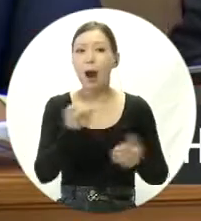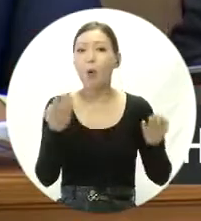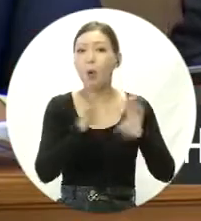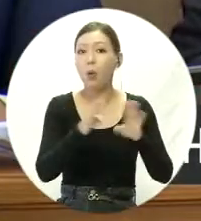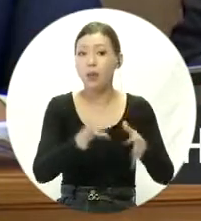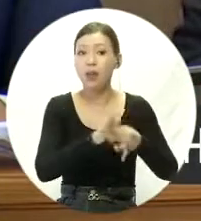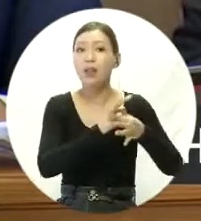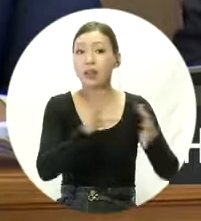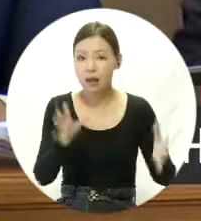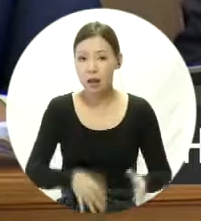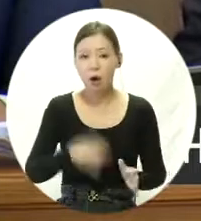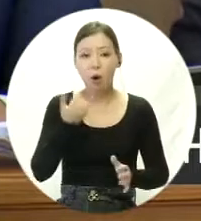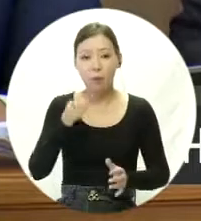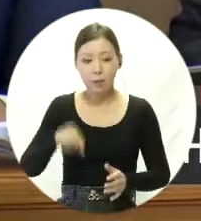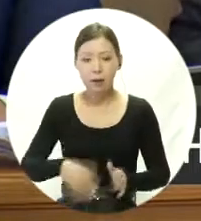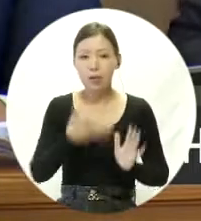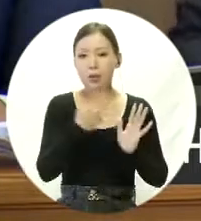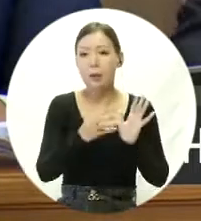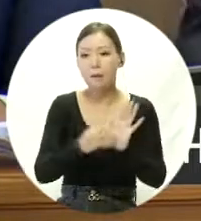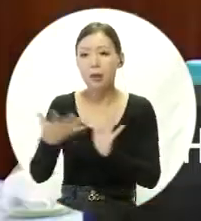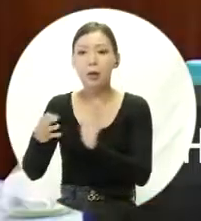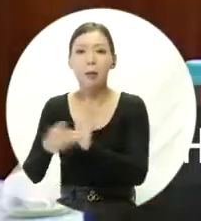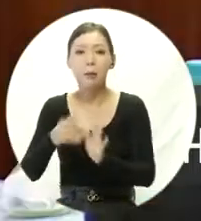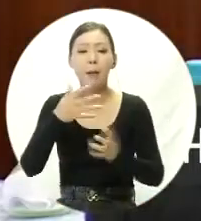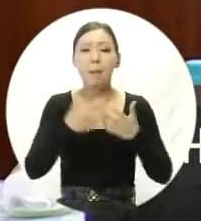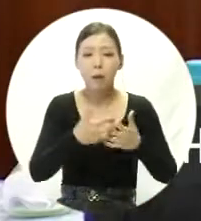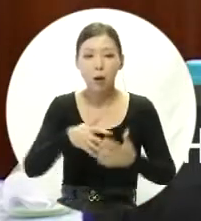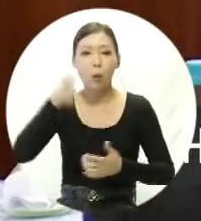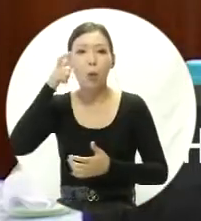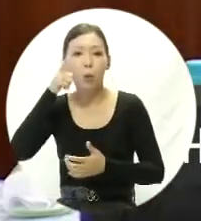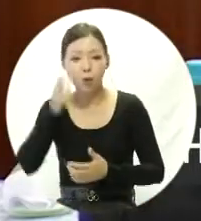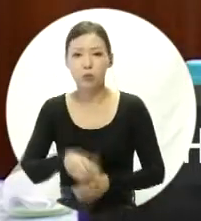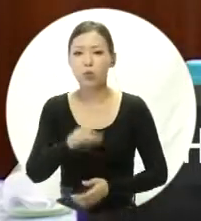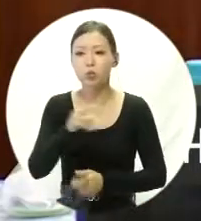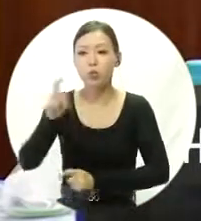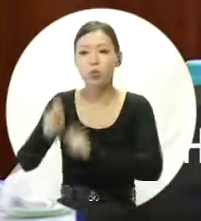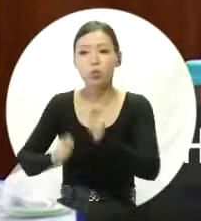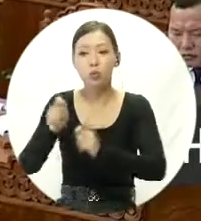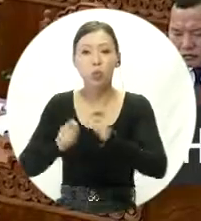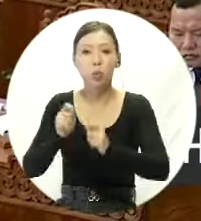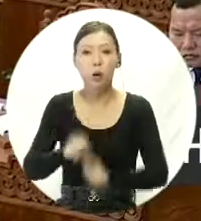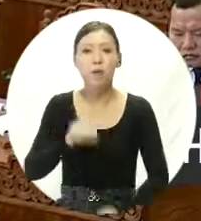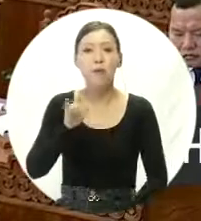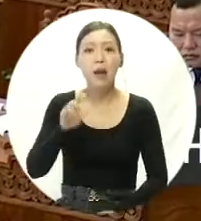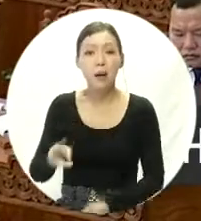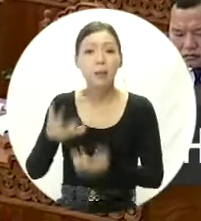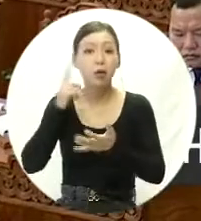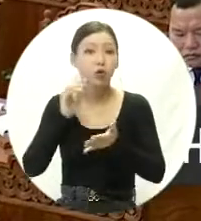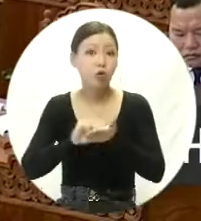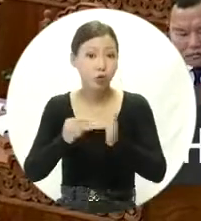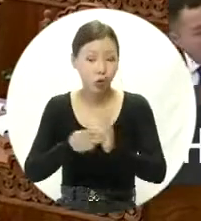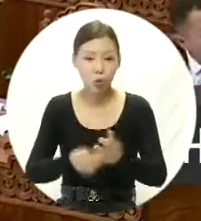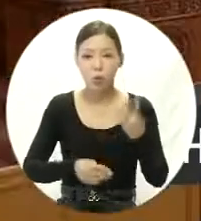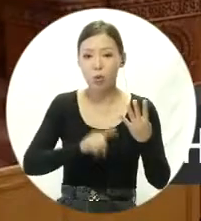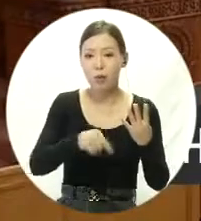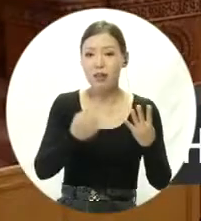хотын ойролцоо 50-50 мянган махны болон сүүний чиглэлийн үхрийн аж ахуйтай болыг гэх мэт зорилт тавьжээ. Тогтоол тусгаснаар ирэх 4 жилд 1 их найд